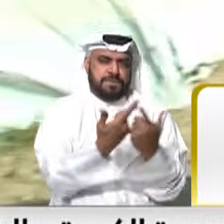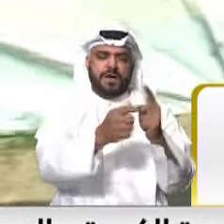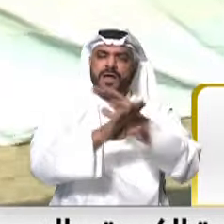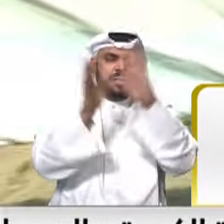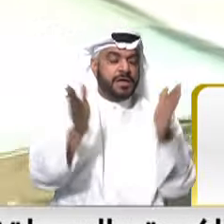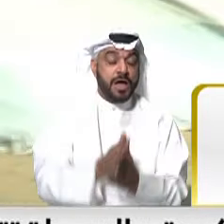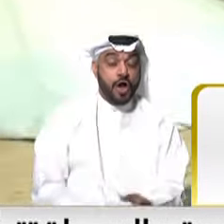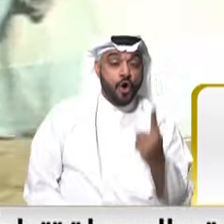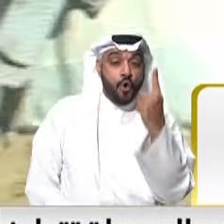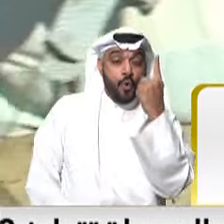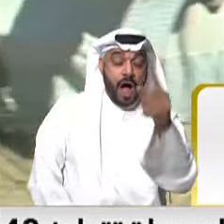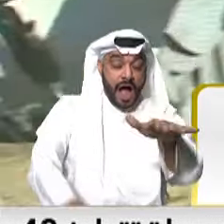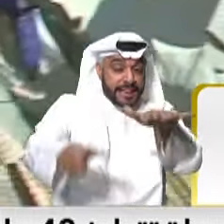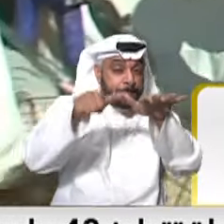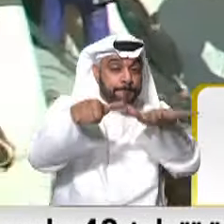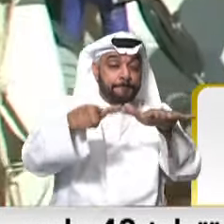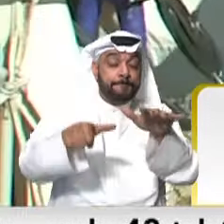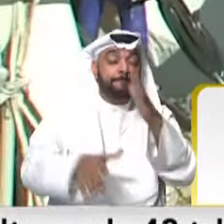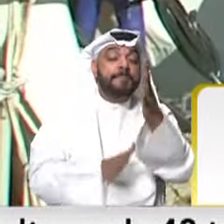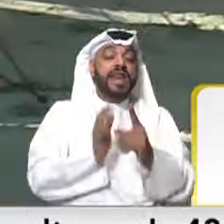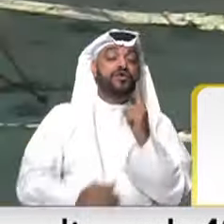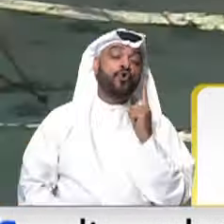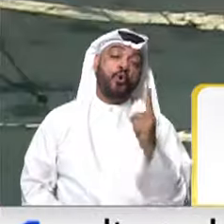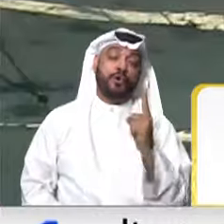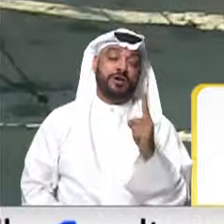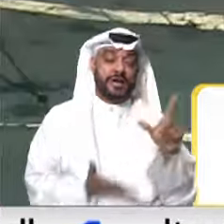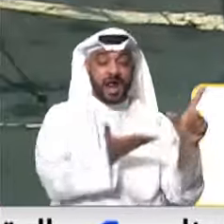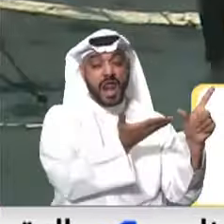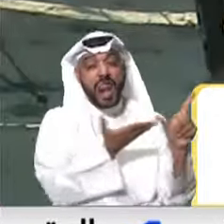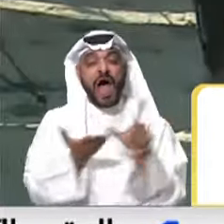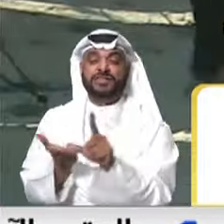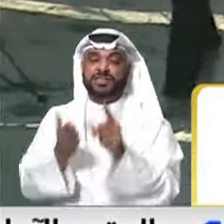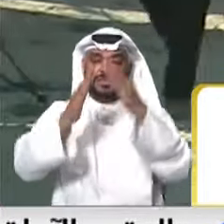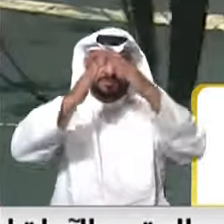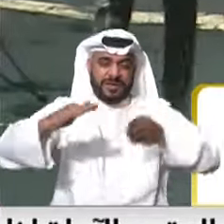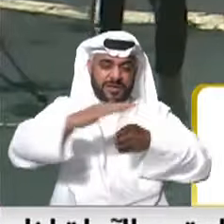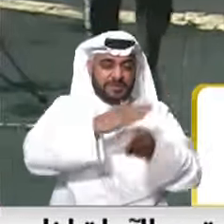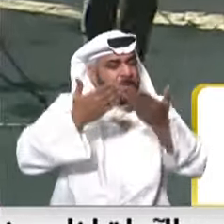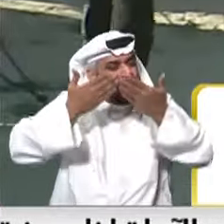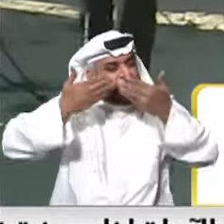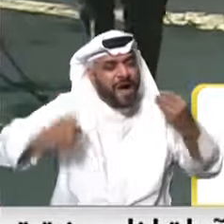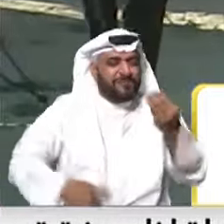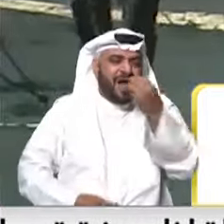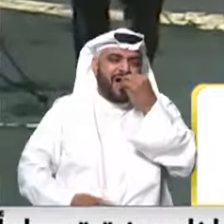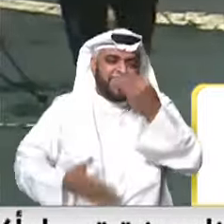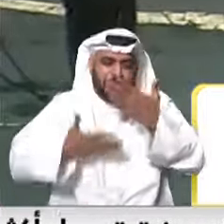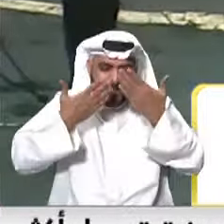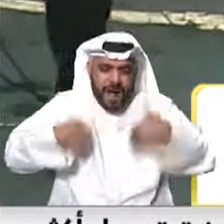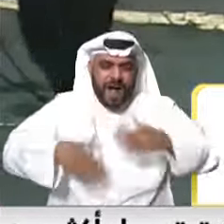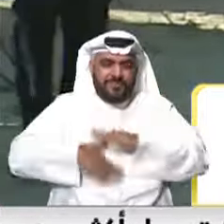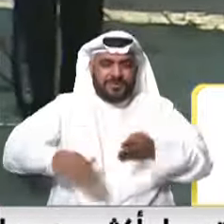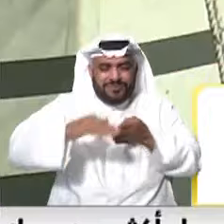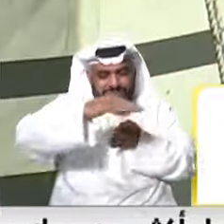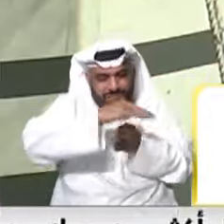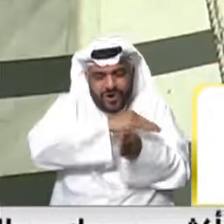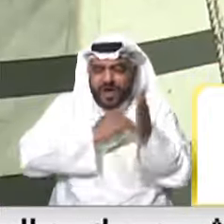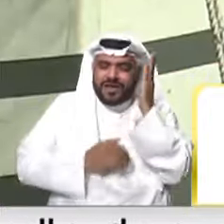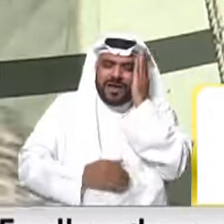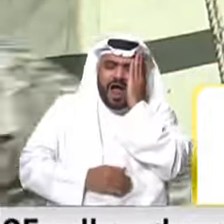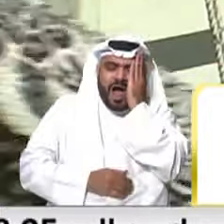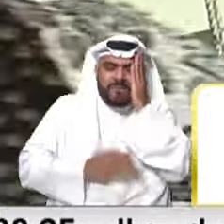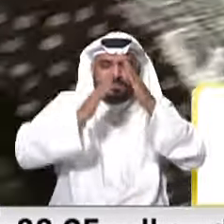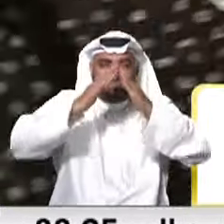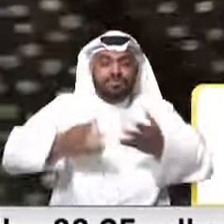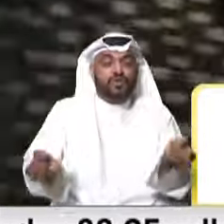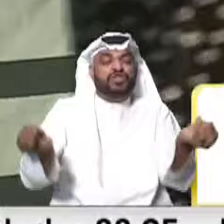من 1,000,000 نازح من الشمال إلى الجنوب في ظل عدم التغذية السليمة والإيواء المناسب